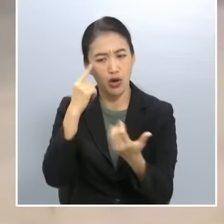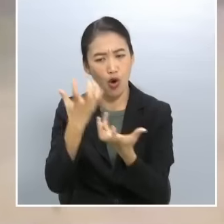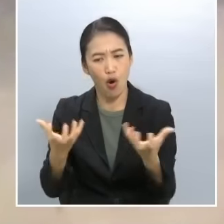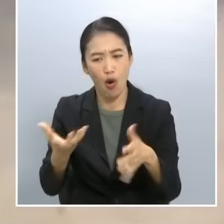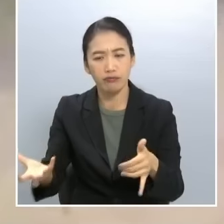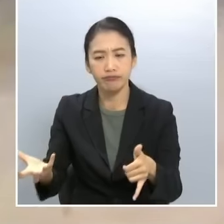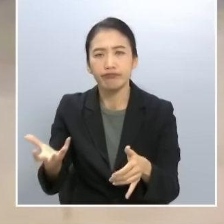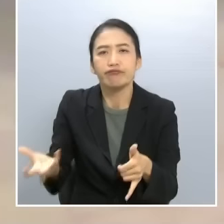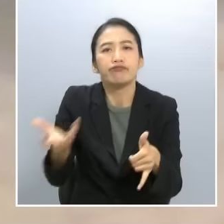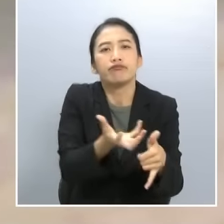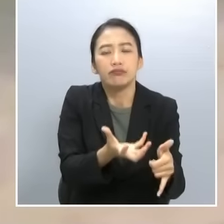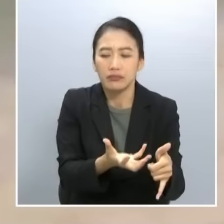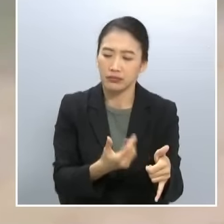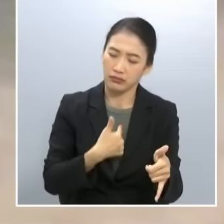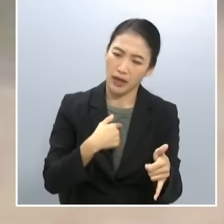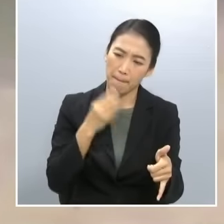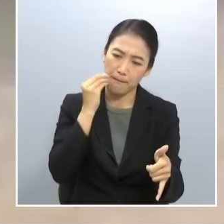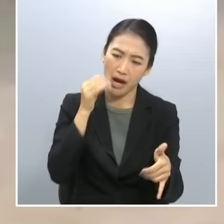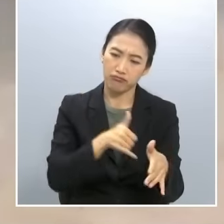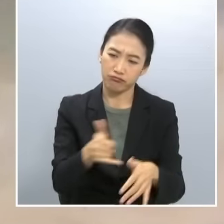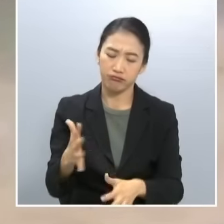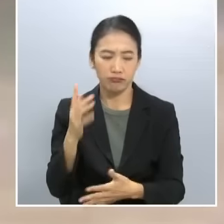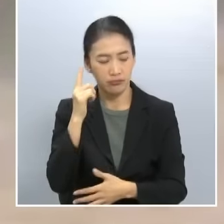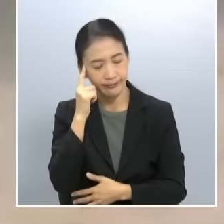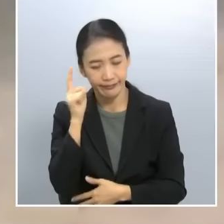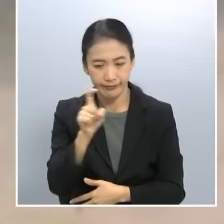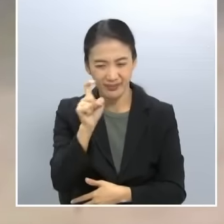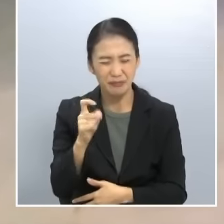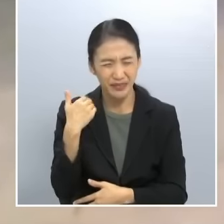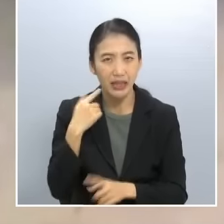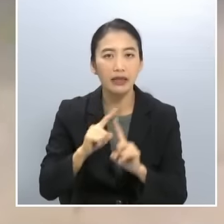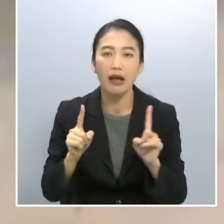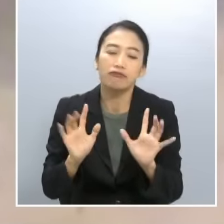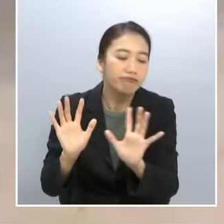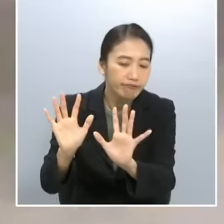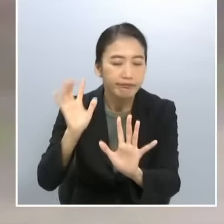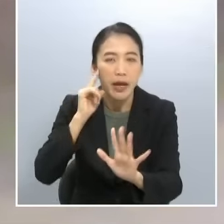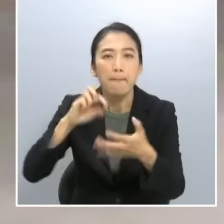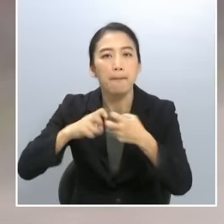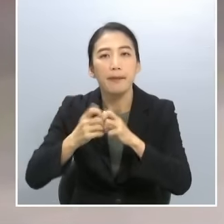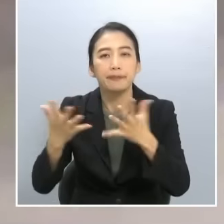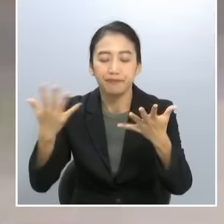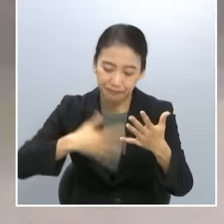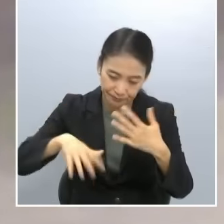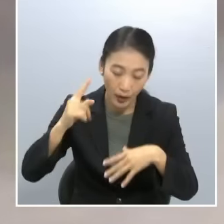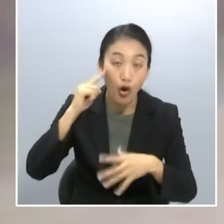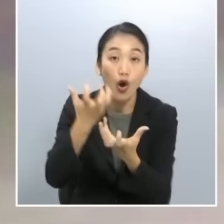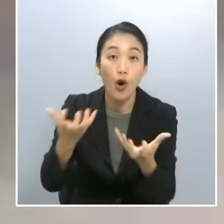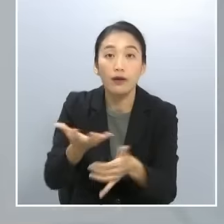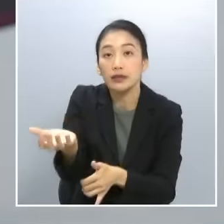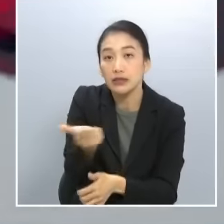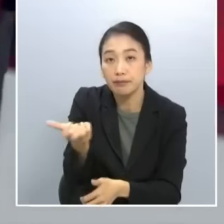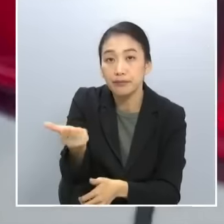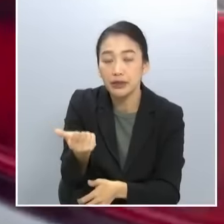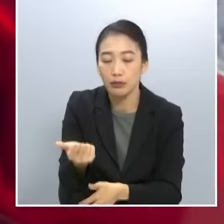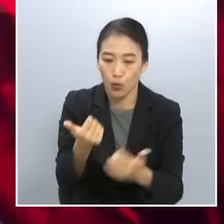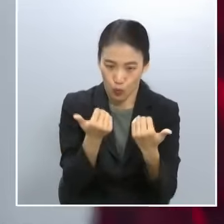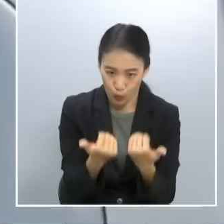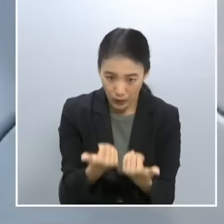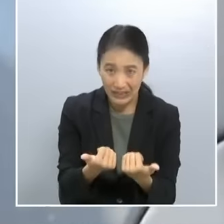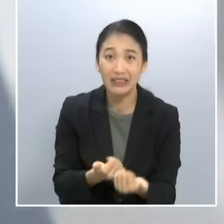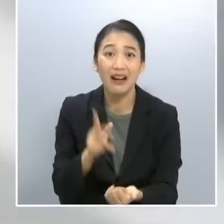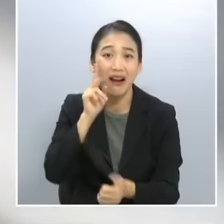กันนะว่ามันมีอะไรเกิดขึ้นวันนี้เนี่ยได้มีการติดต่อผู้สื่อข่าวนะครับเพื่อให้พามาพบตำรวจจะได้แสดงความบริสุทธิ์ใจครับ